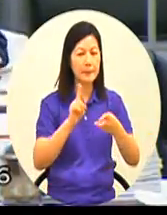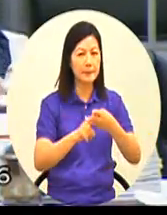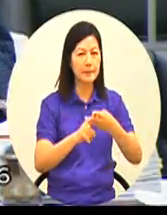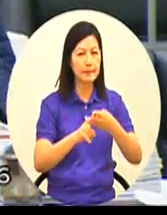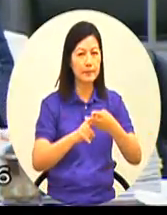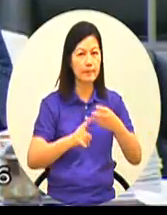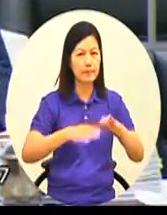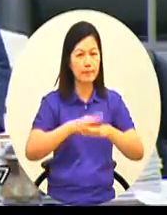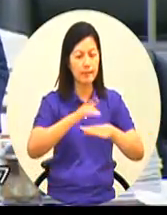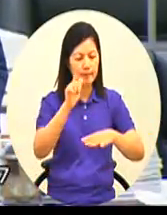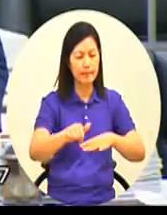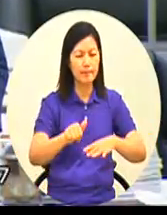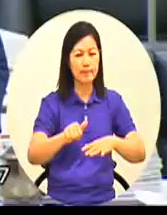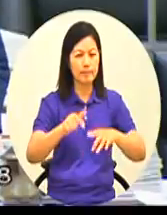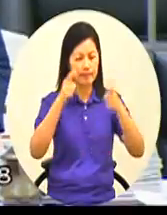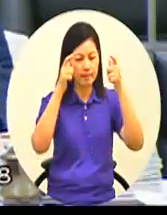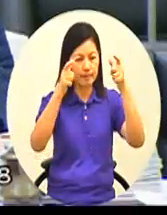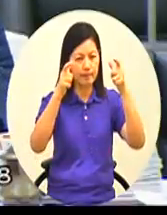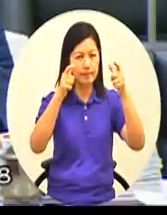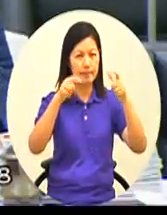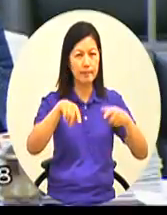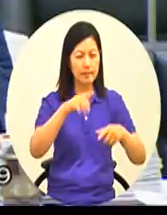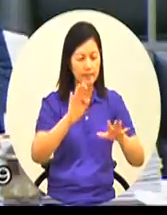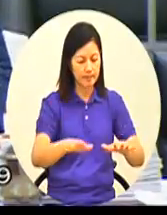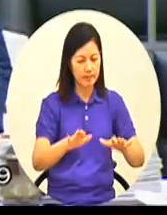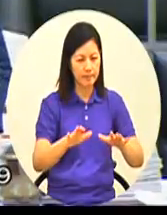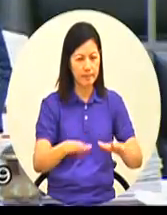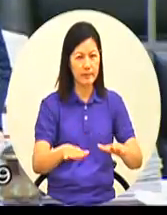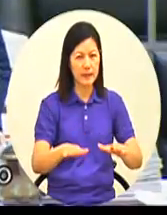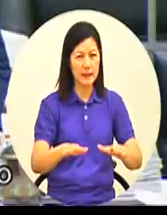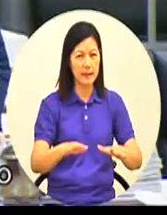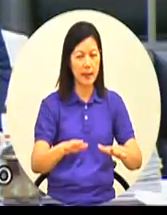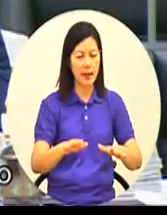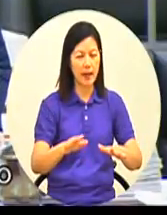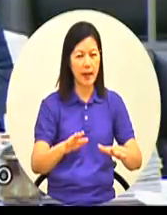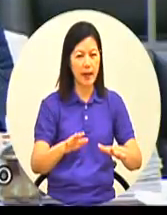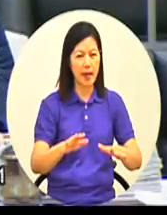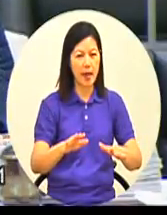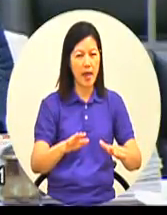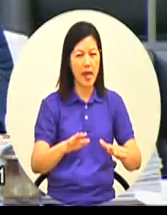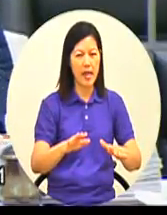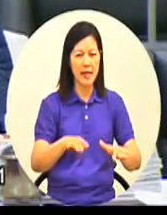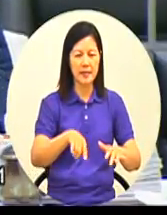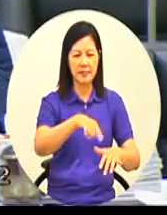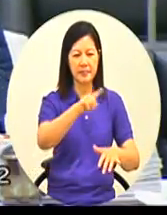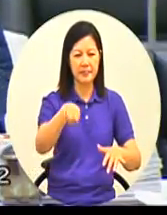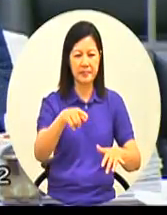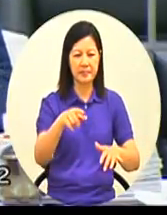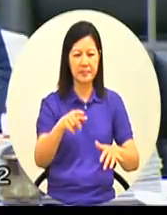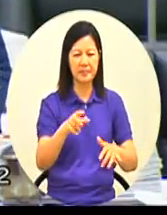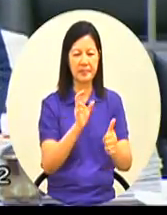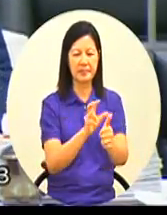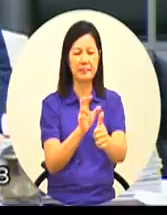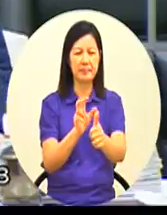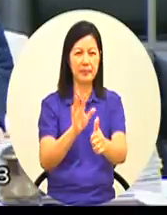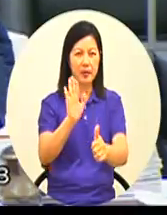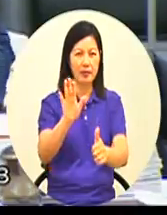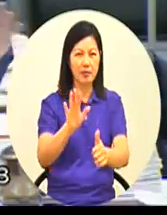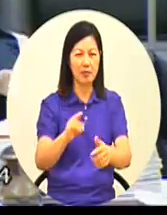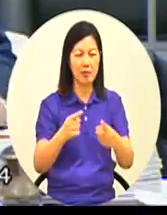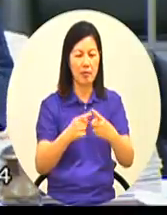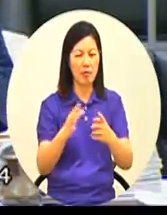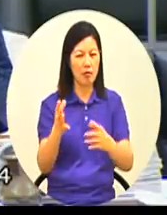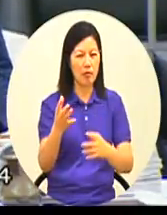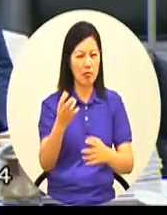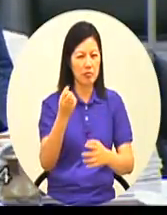民主成熟的高雄，竟然现在也背上了某一些的骂名，甚至是人权的